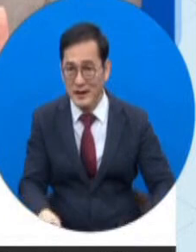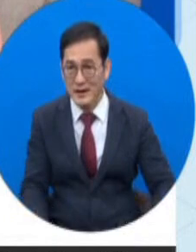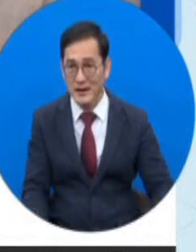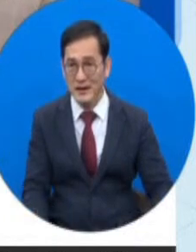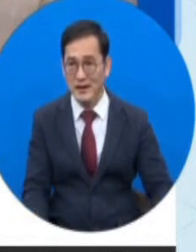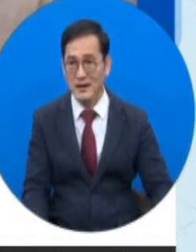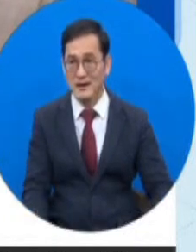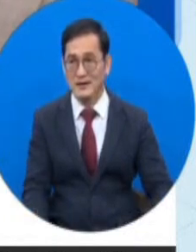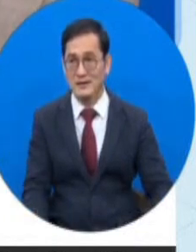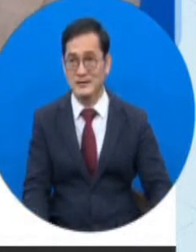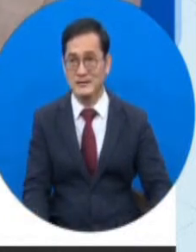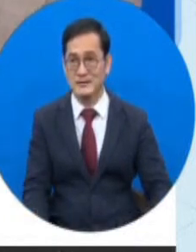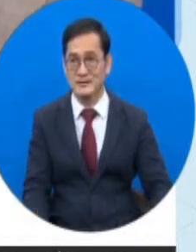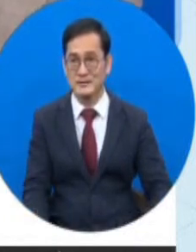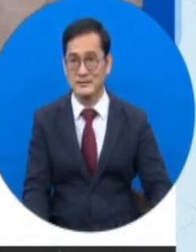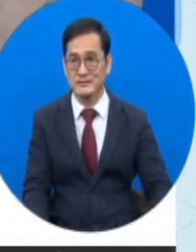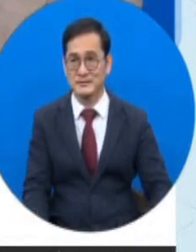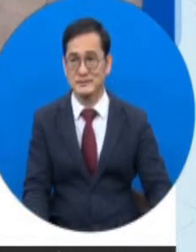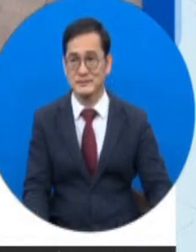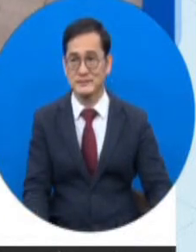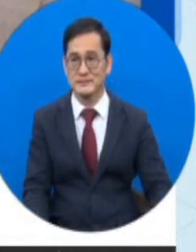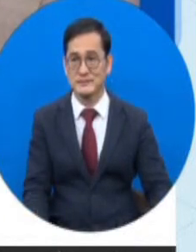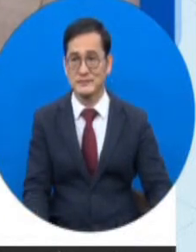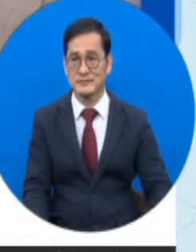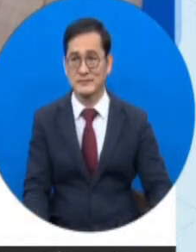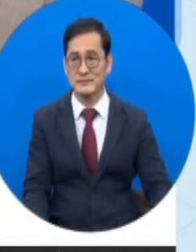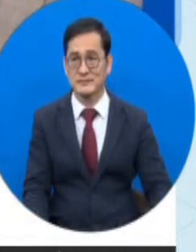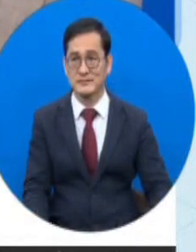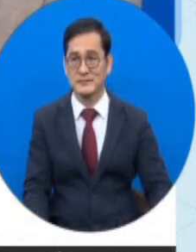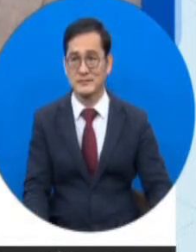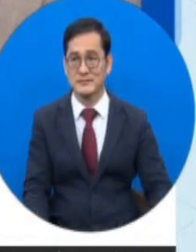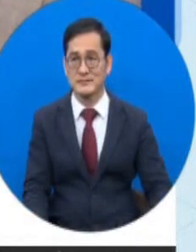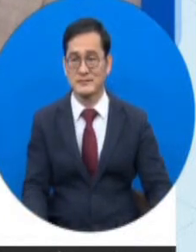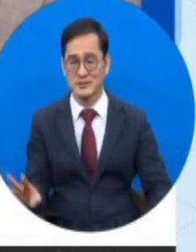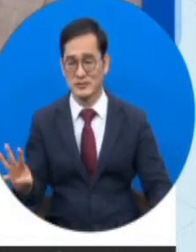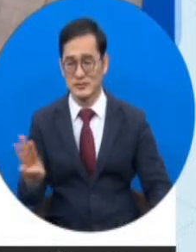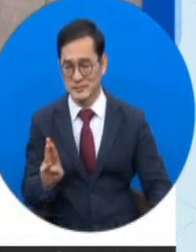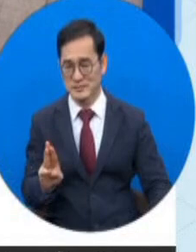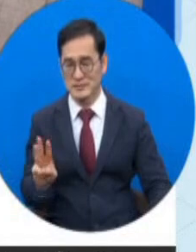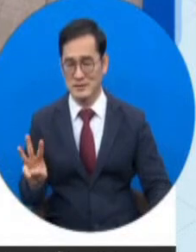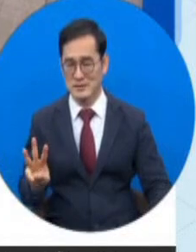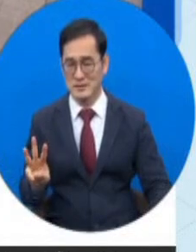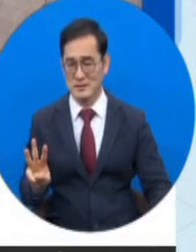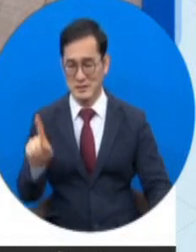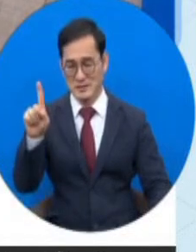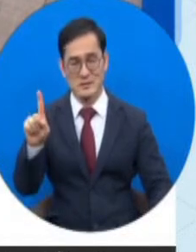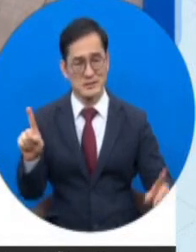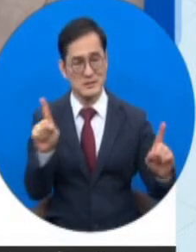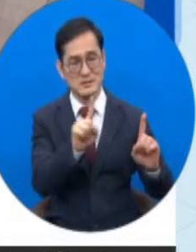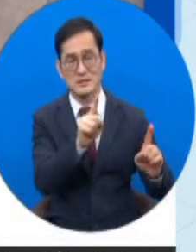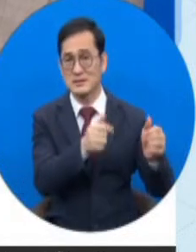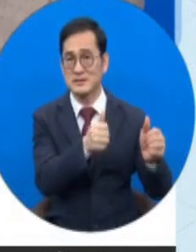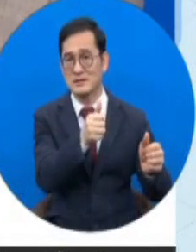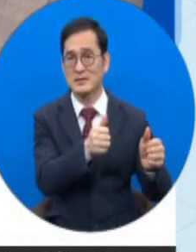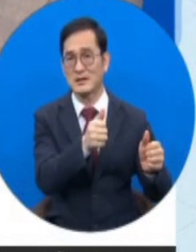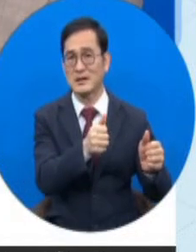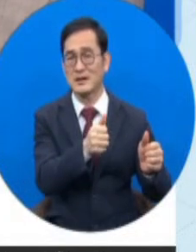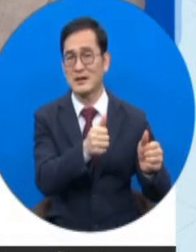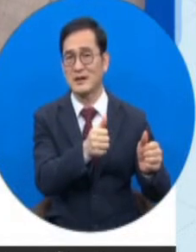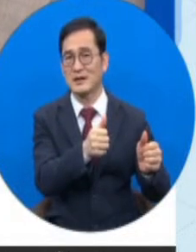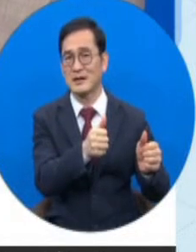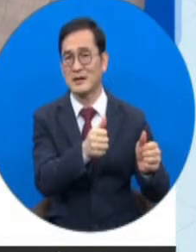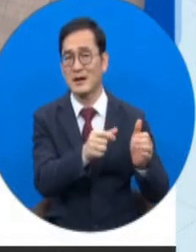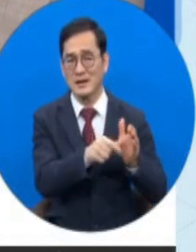구도에서 1대 1 구도가 만들어진다고 했으면 허공에는 분명히 플러스 요인이 되는 부분은 있겠지만 4 정치적 샘